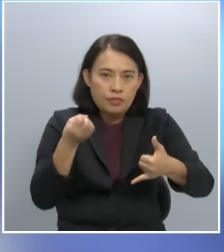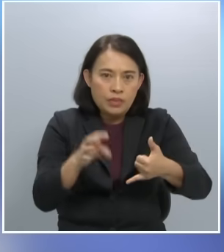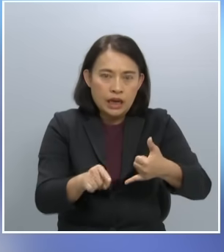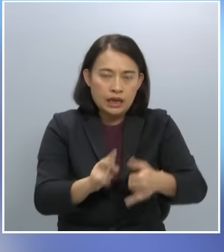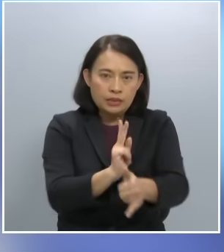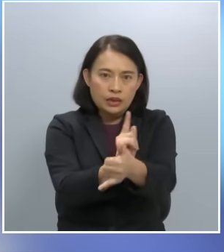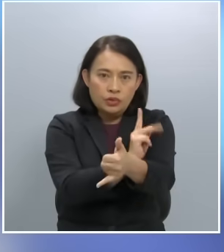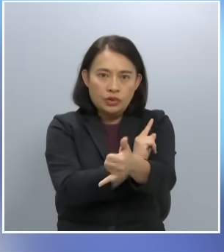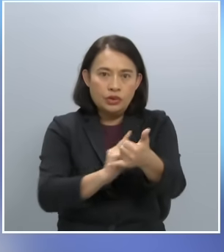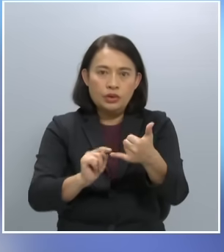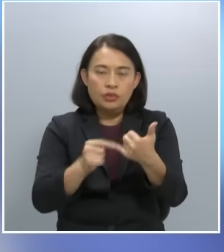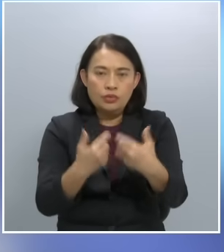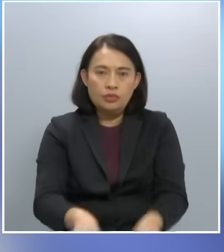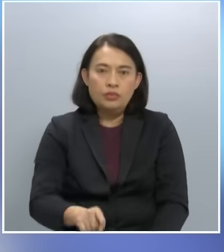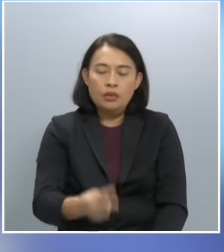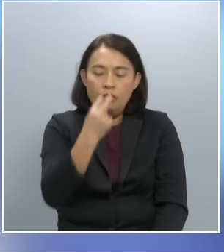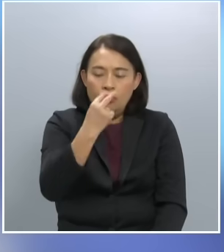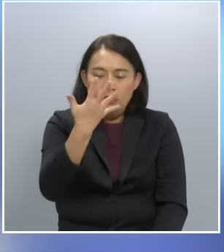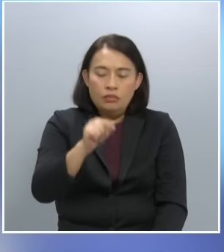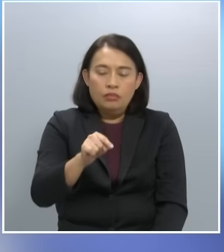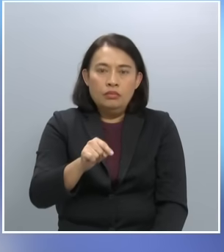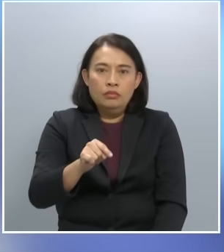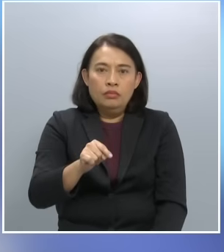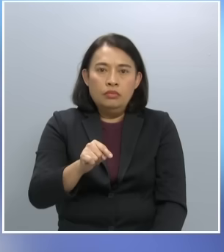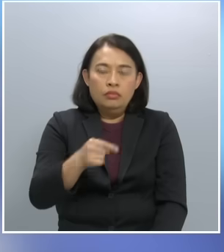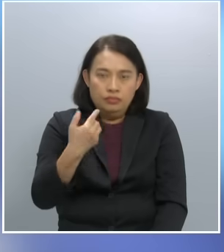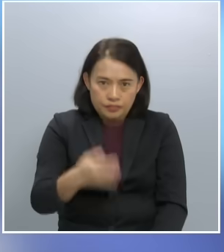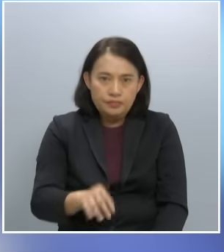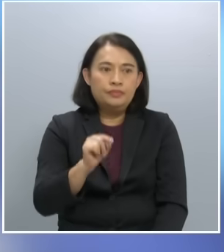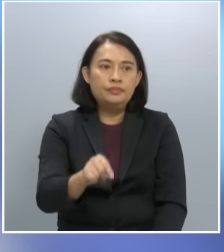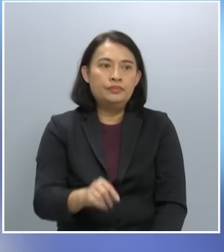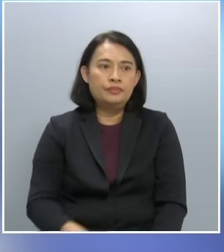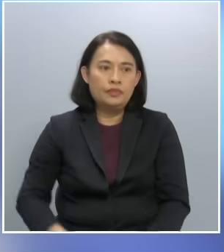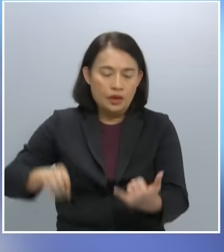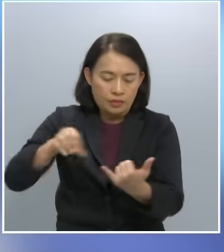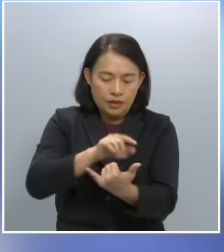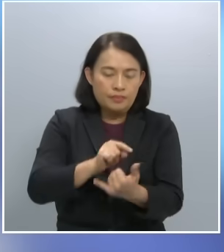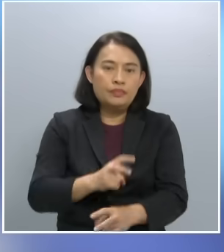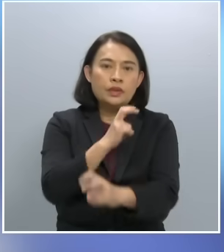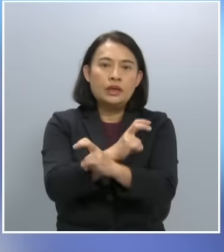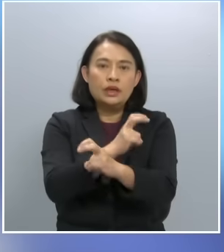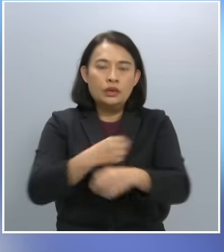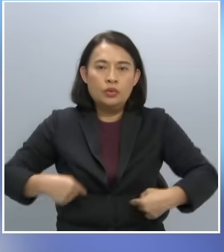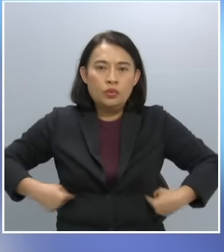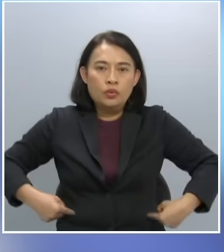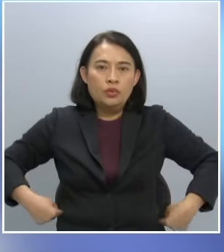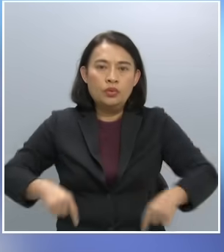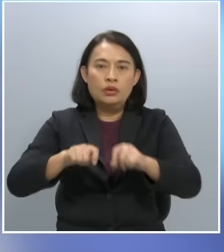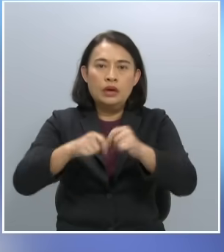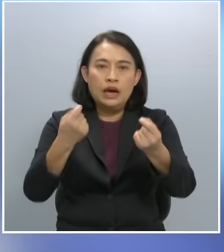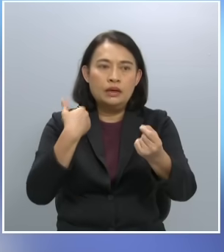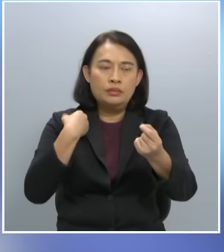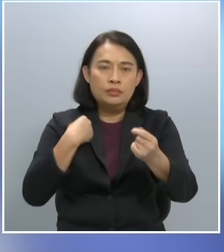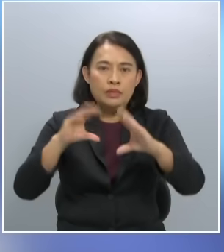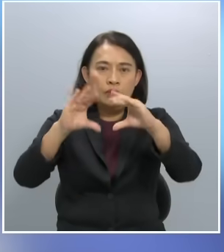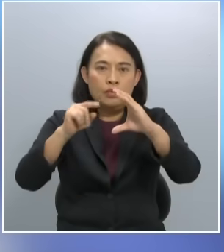หมดที่สำคัญคือขาดอากาศหายใจมาสักพักแล้วลเอเรพบว่ากระดูกซี่โครงหักหลายซี่เลือดคั่งใน